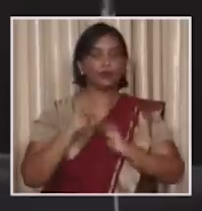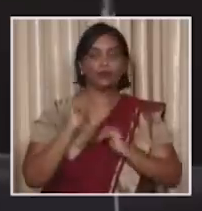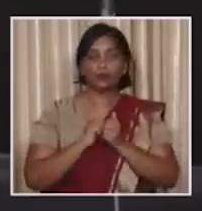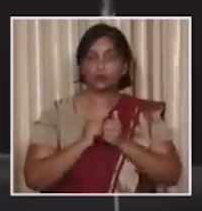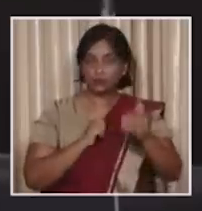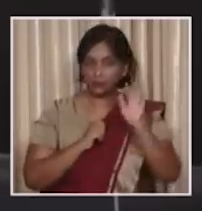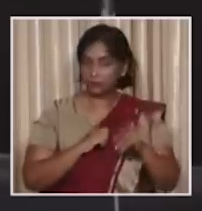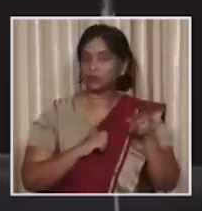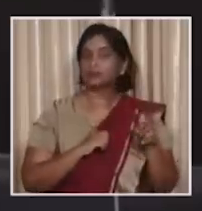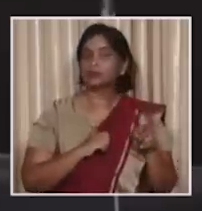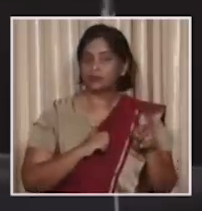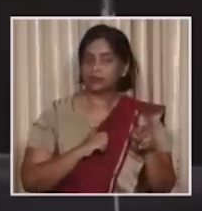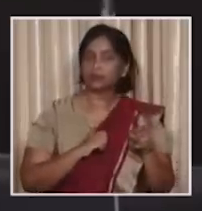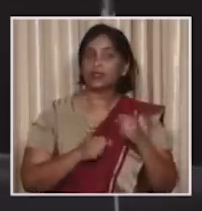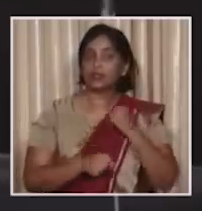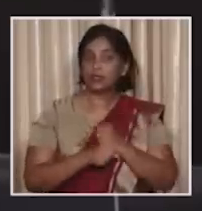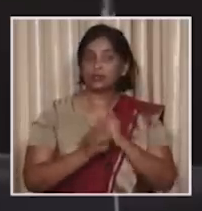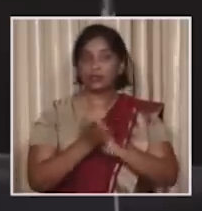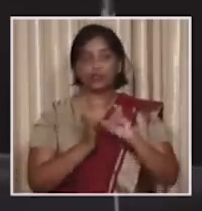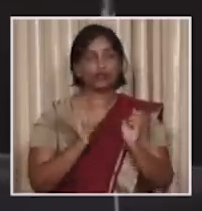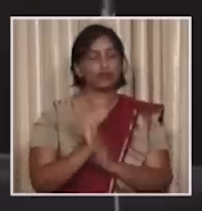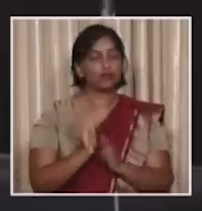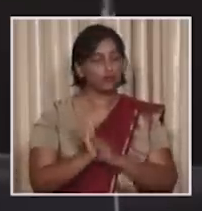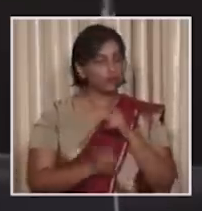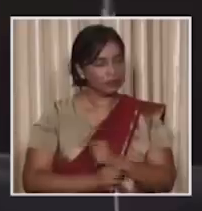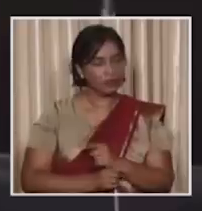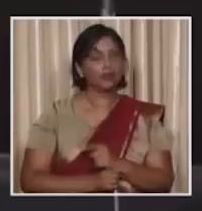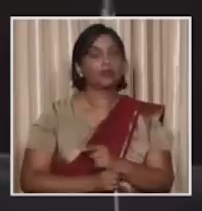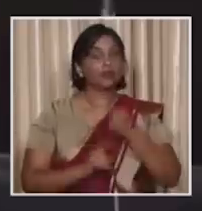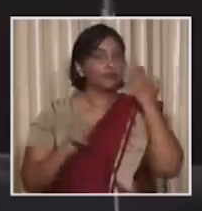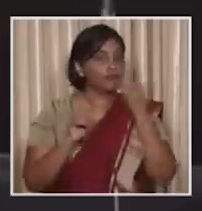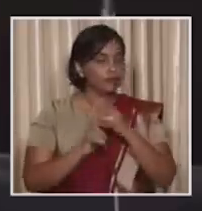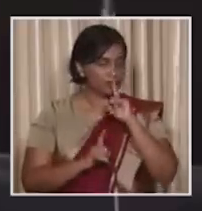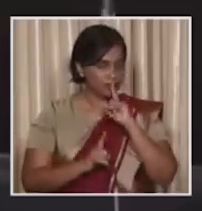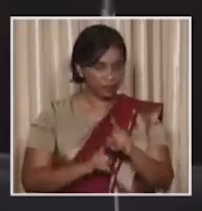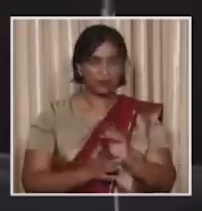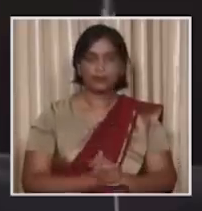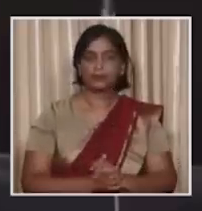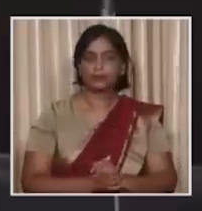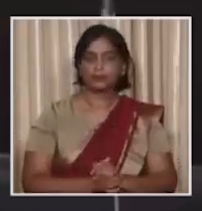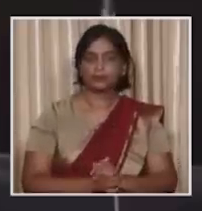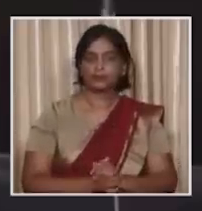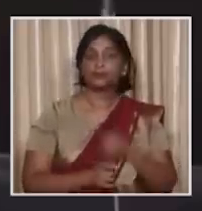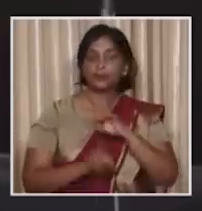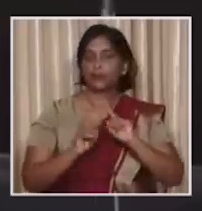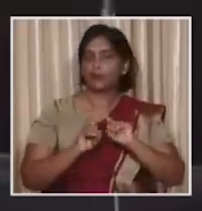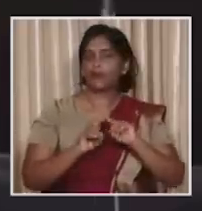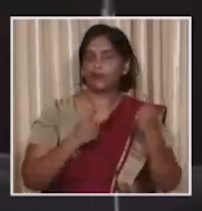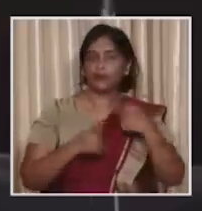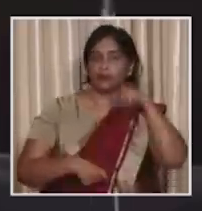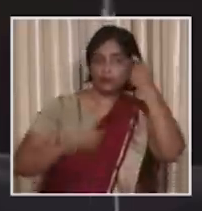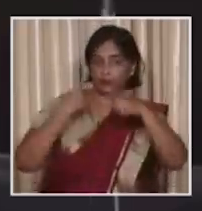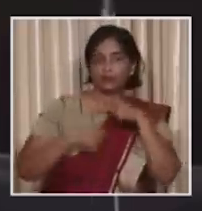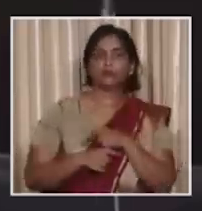තිබෙන අතරතුර තමයි රාජ්‍ය සේවා කොමිෂන් සභාවෙන් මේකට එවනවා මේ ඊට වඩා වෙනස් වූ